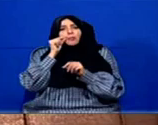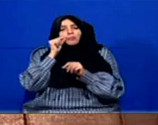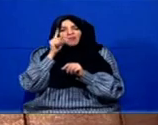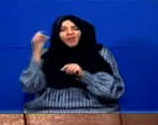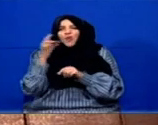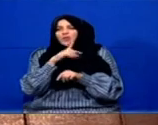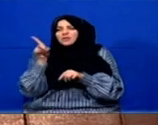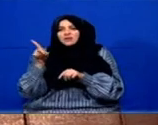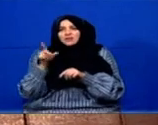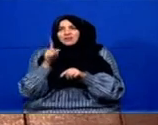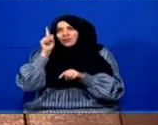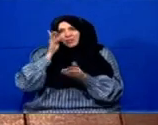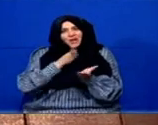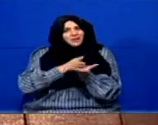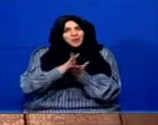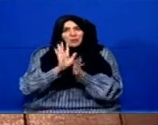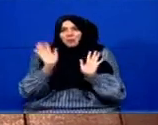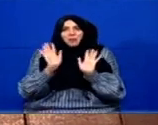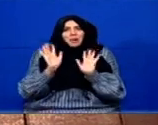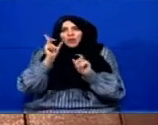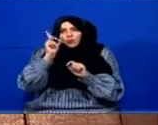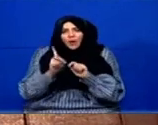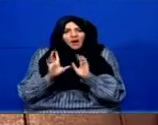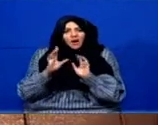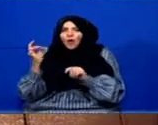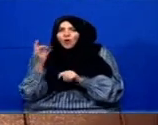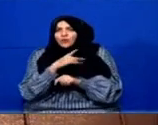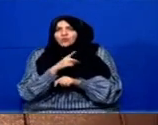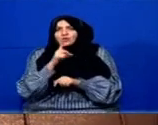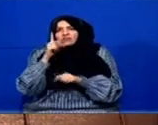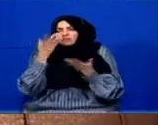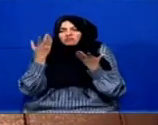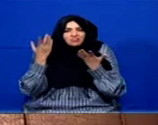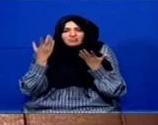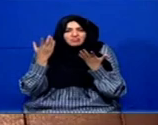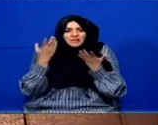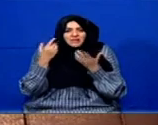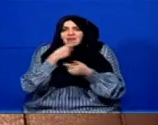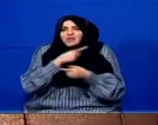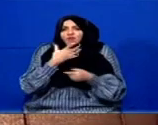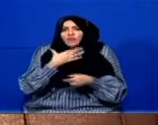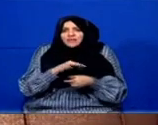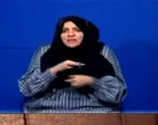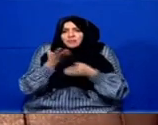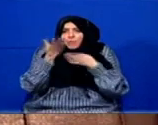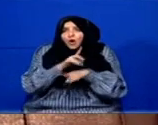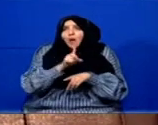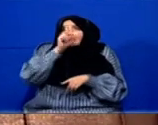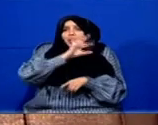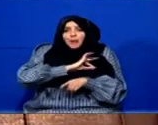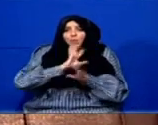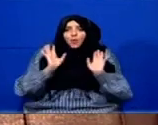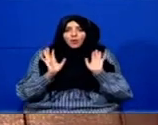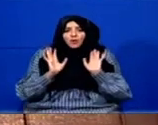يهديهم ما عندهمش الحق يرفضوا ولده الناس الله يرحمه